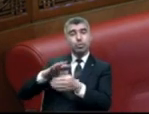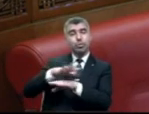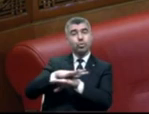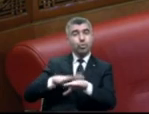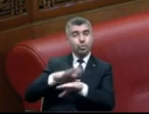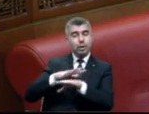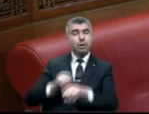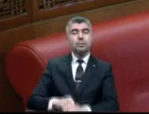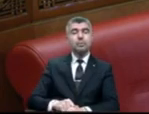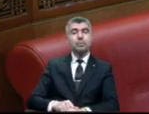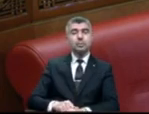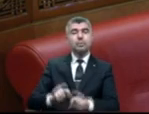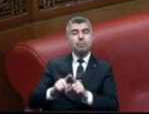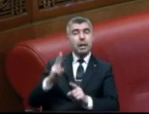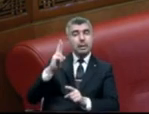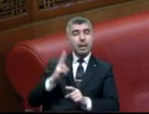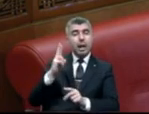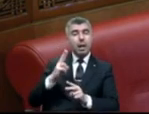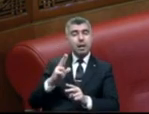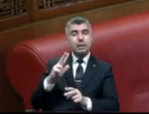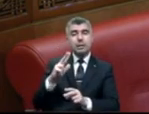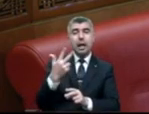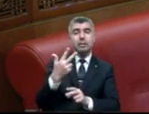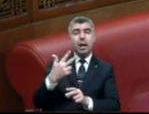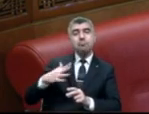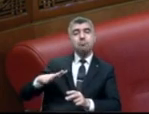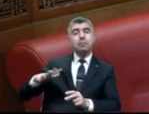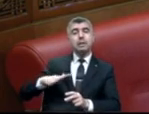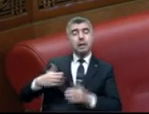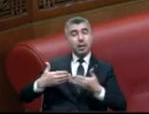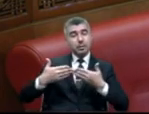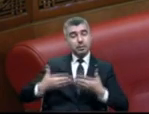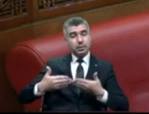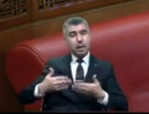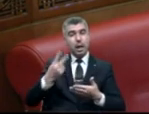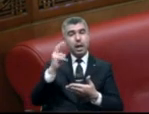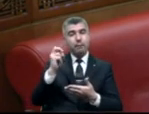جهات المملكة، وانطلق التكوين بثلاثة مدن ابتداء من الموسم التكوين الحالي